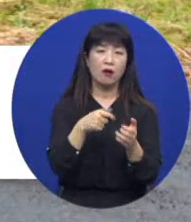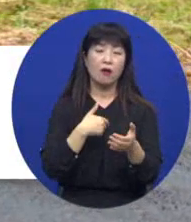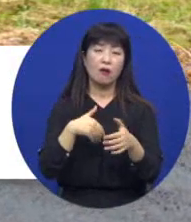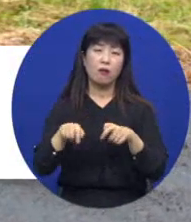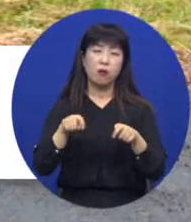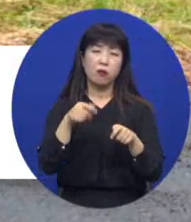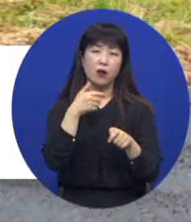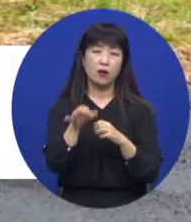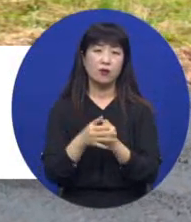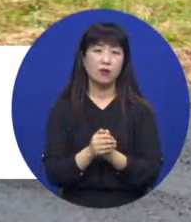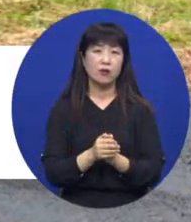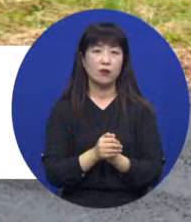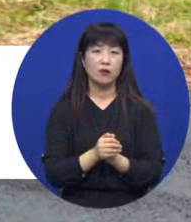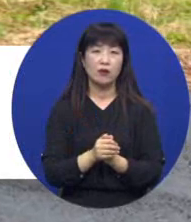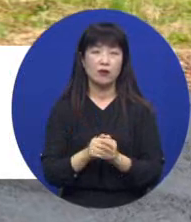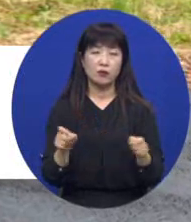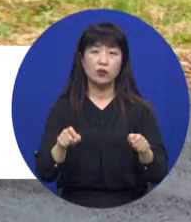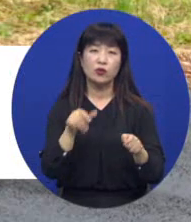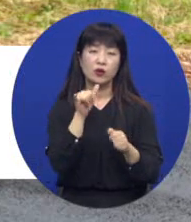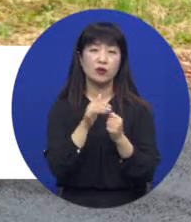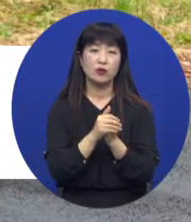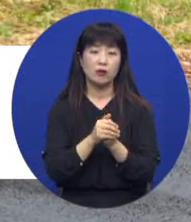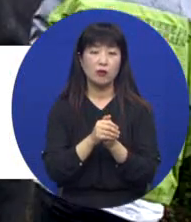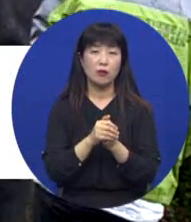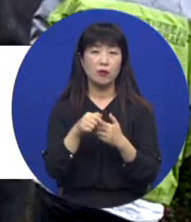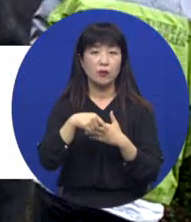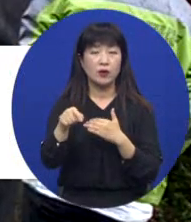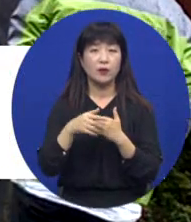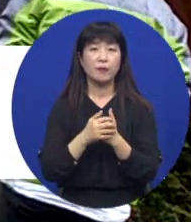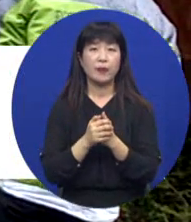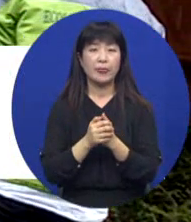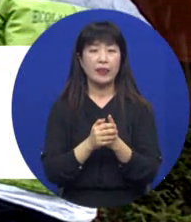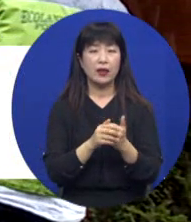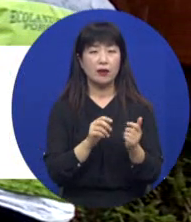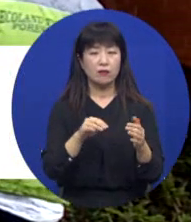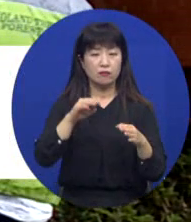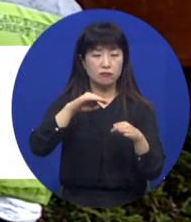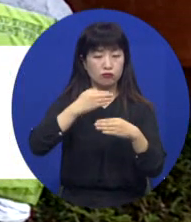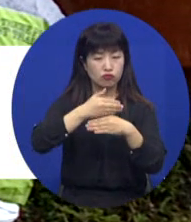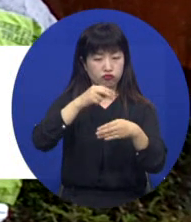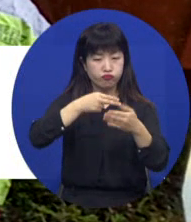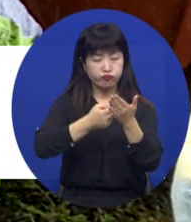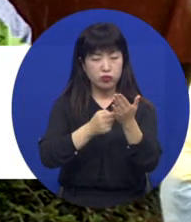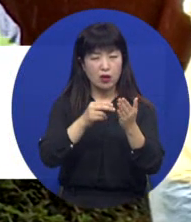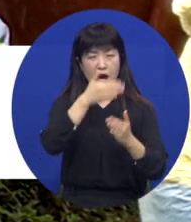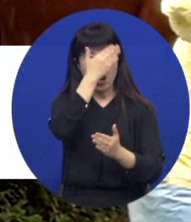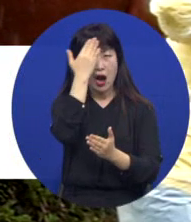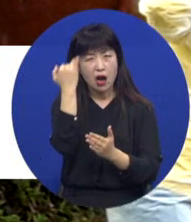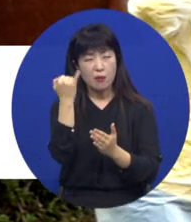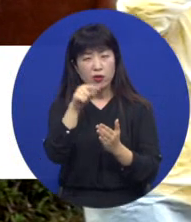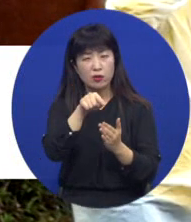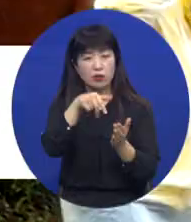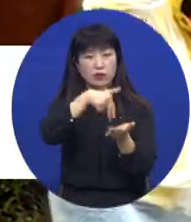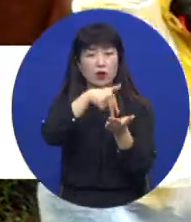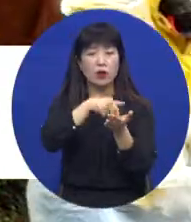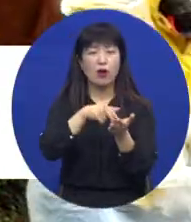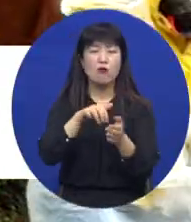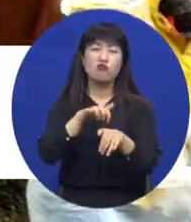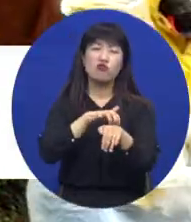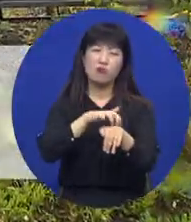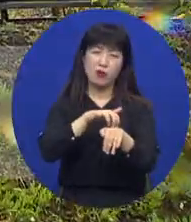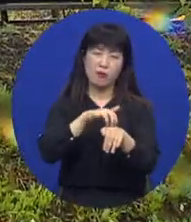질려가지고 막 부들부들 떨고 있었거든요. 위에 유리창을 열어가지고 할머니 같은 경우에는 상당히